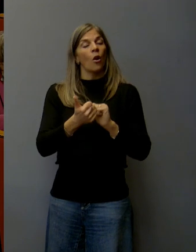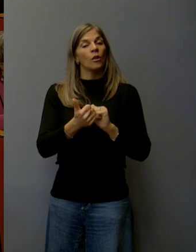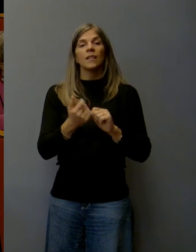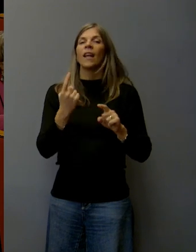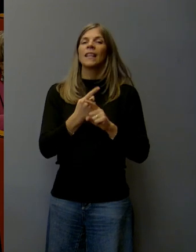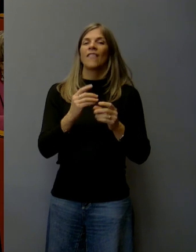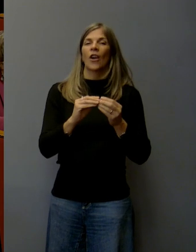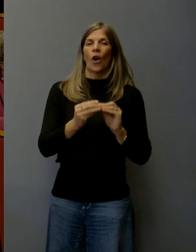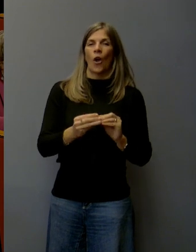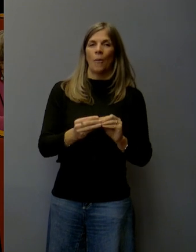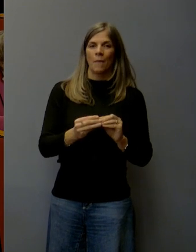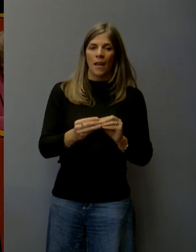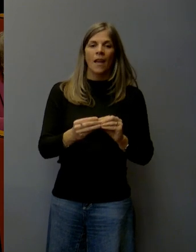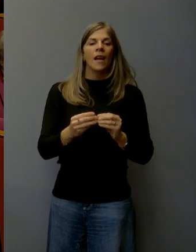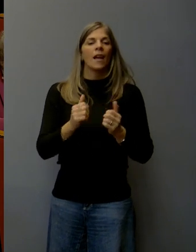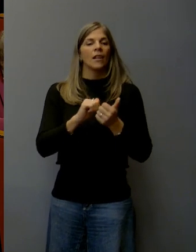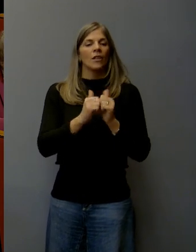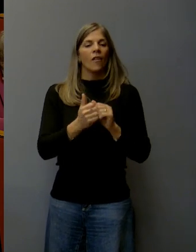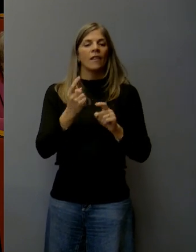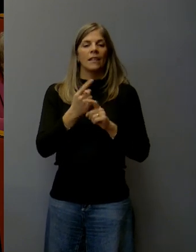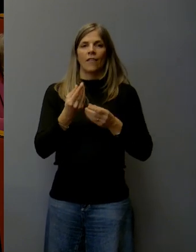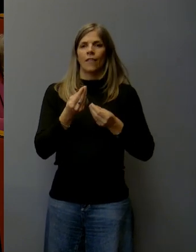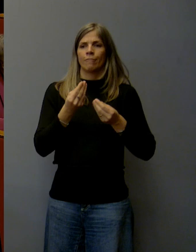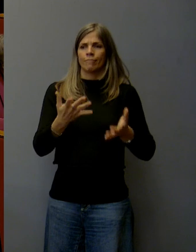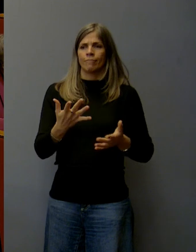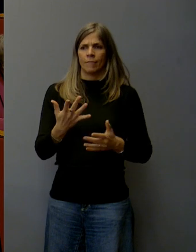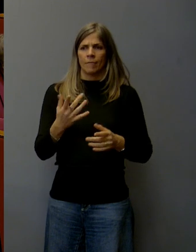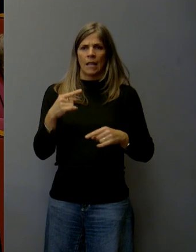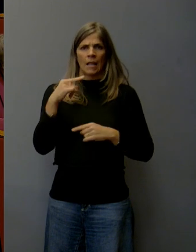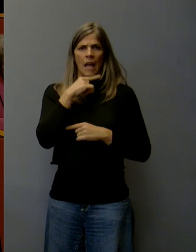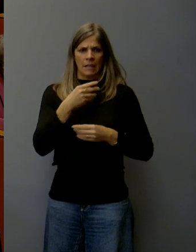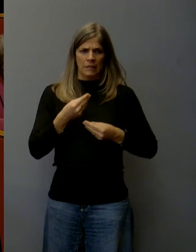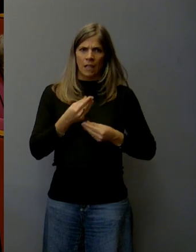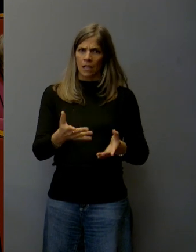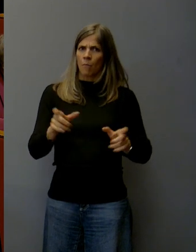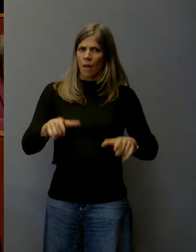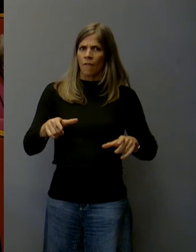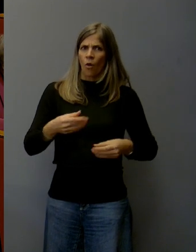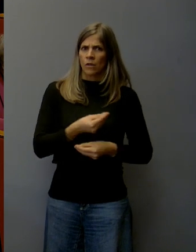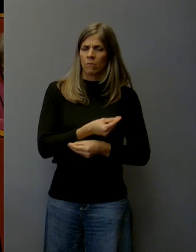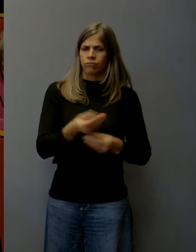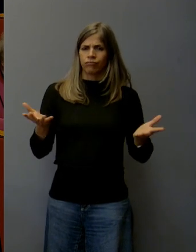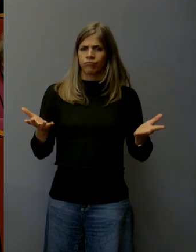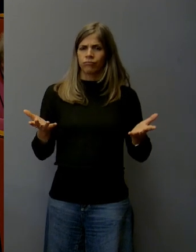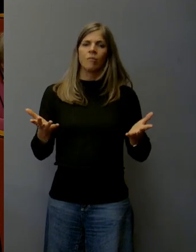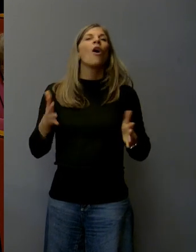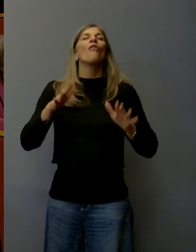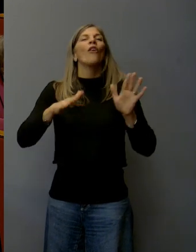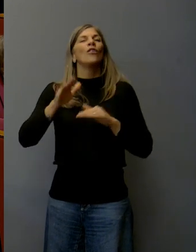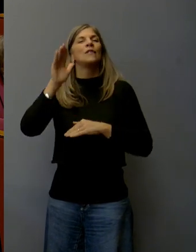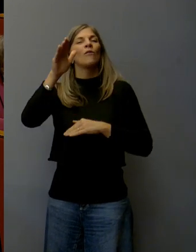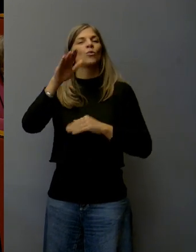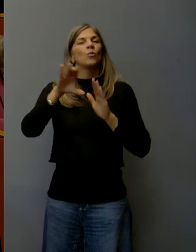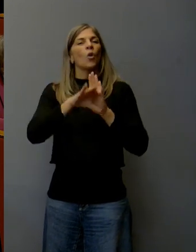garantito Chissà se in futuro un giorno come dire verrà inserito nella costituzione stessa come dire che